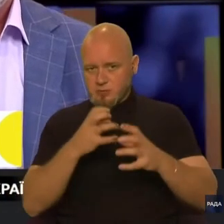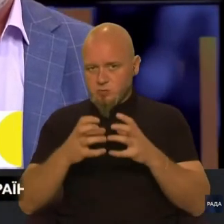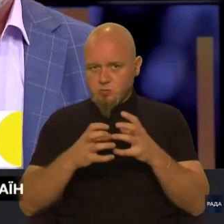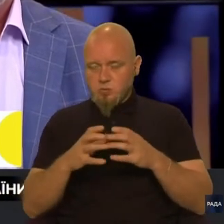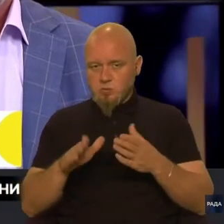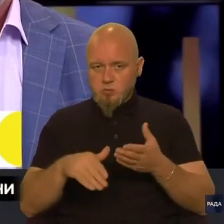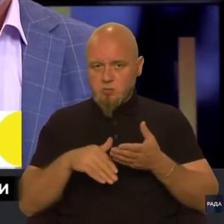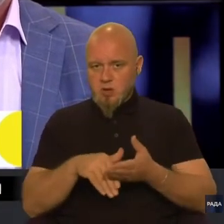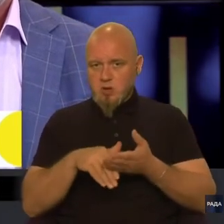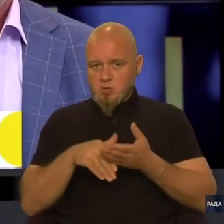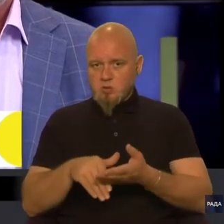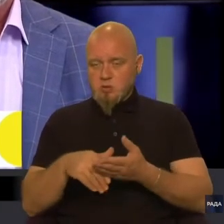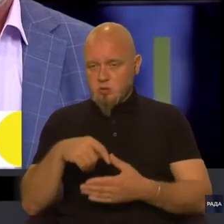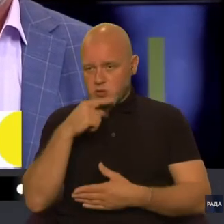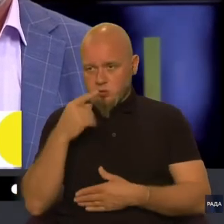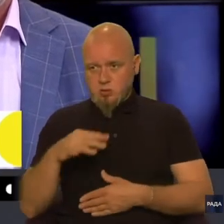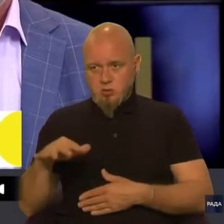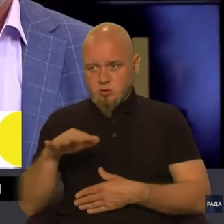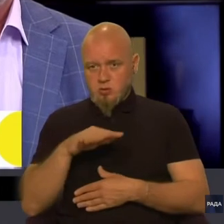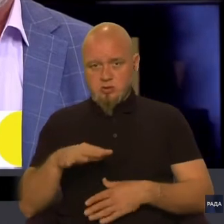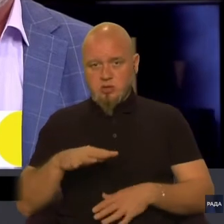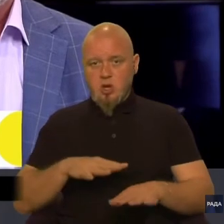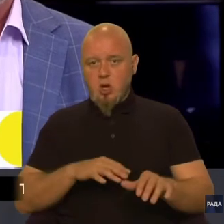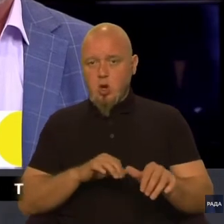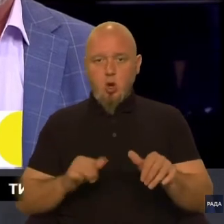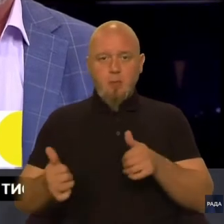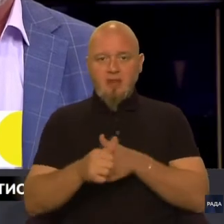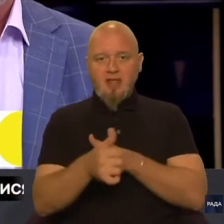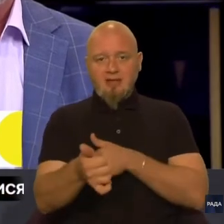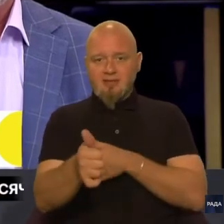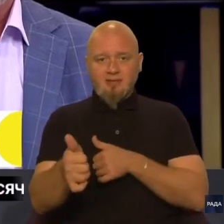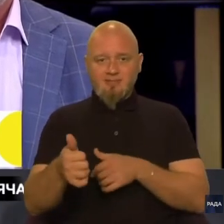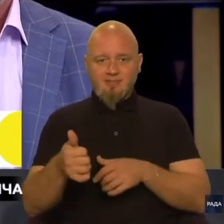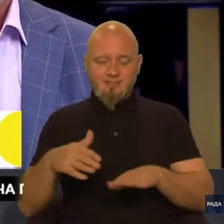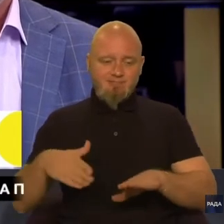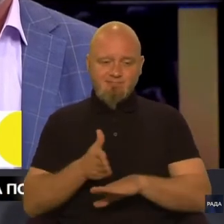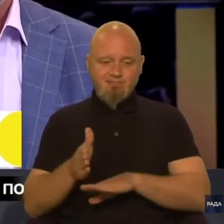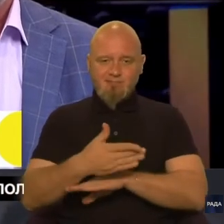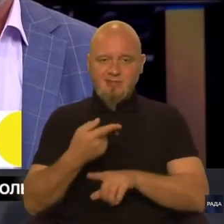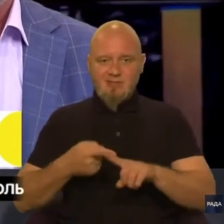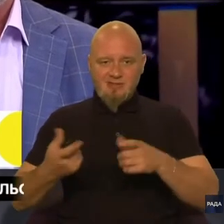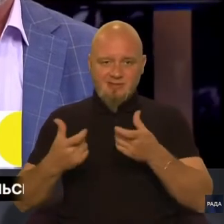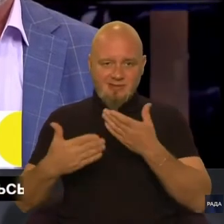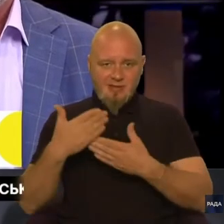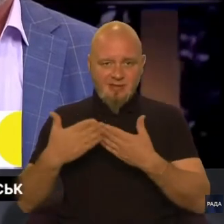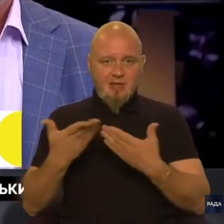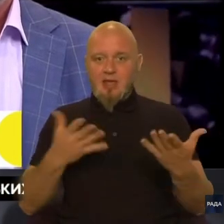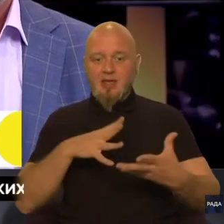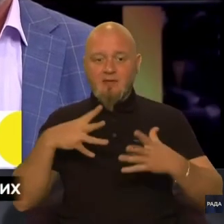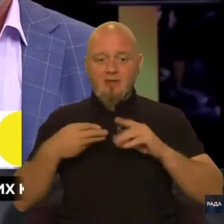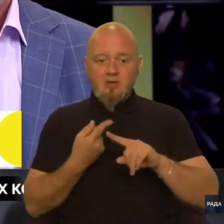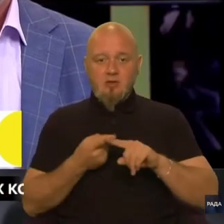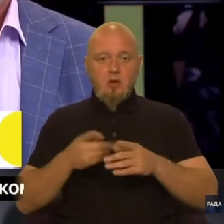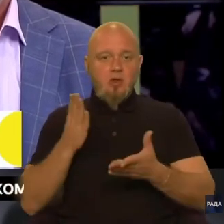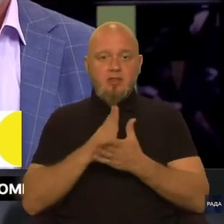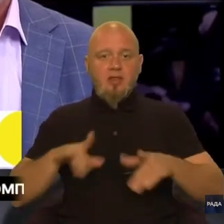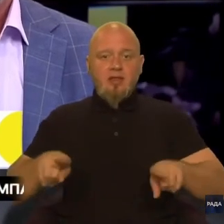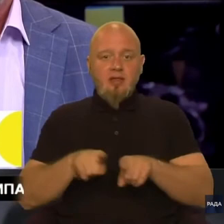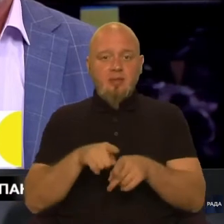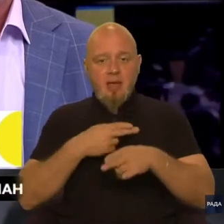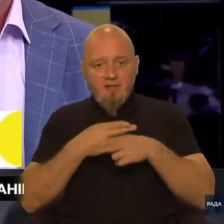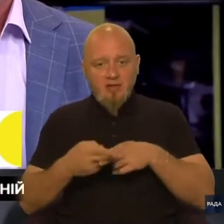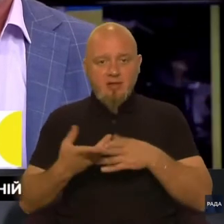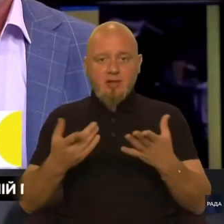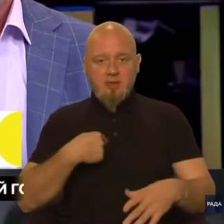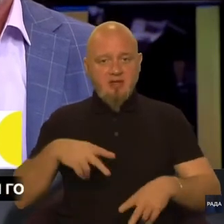допомагають Росії обминати ті санкції які Власне кажучи внаслі Док цього не є такими ефективними як